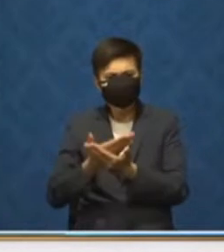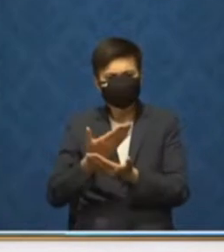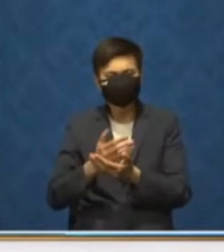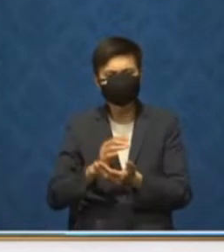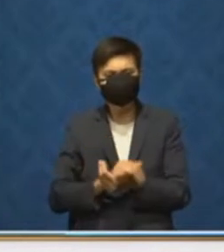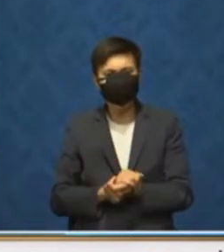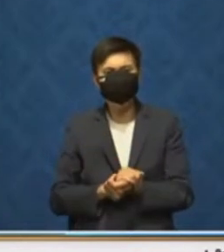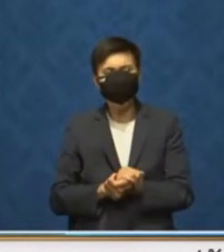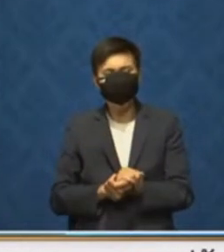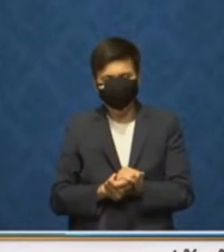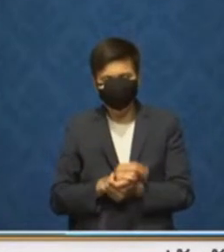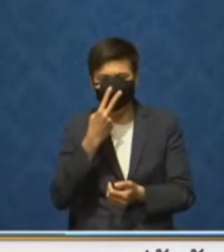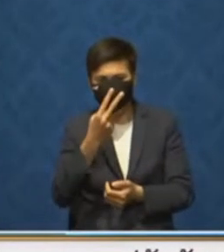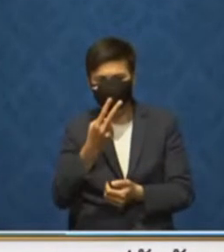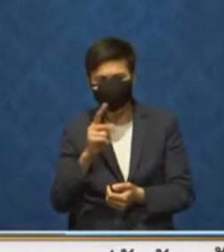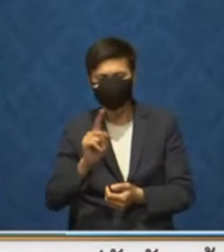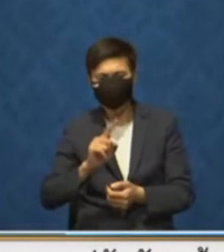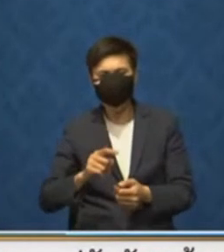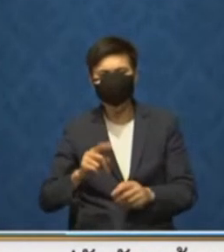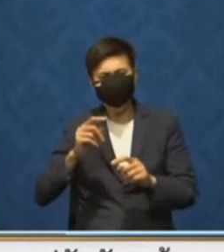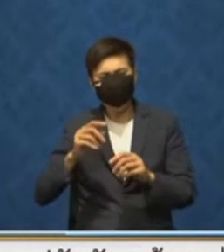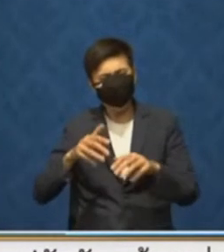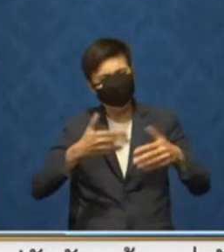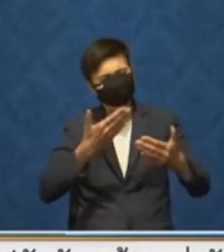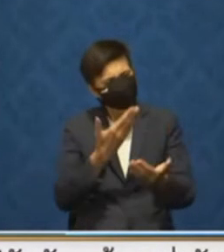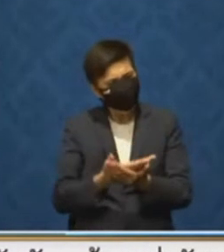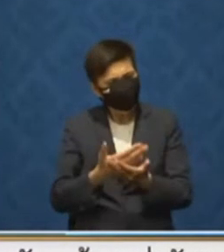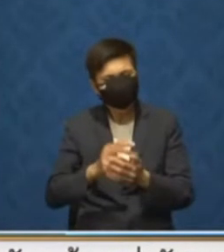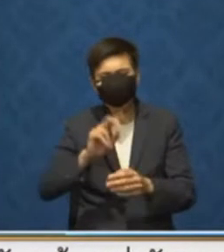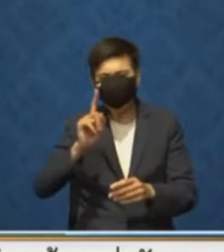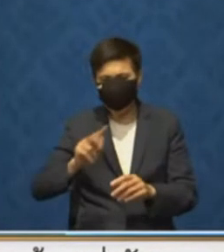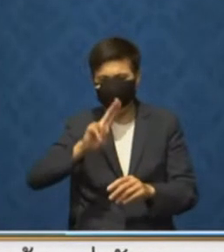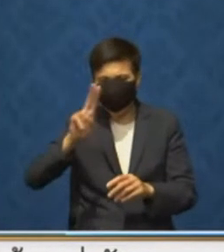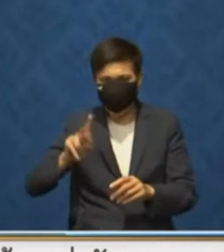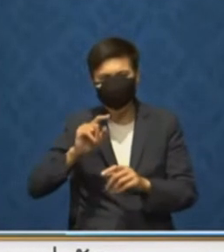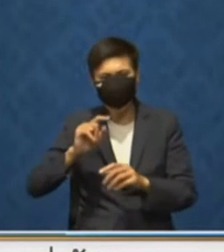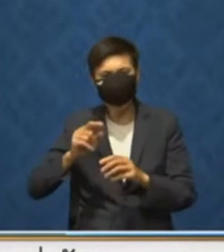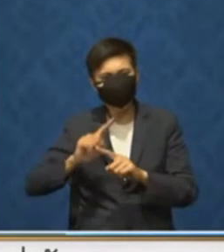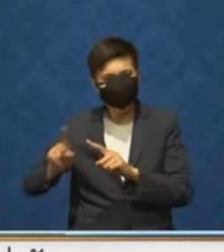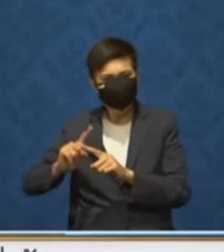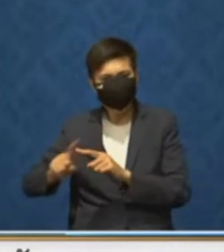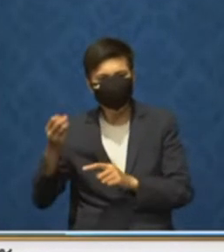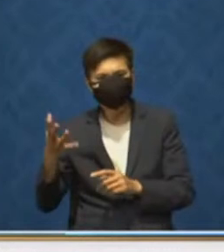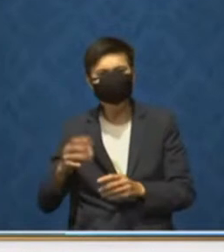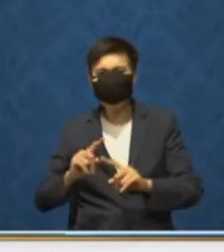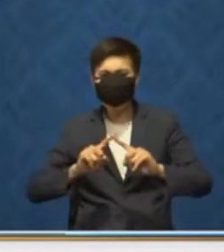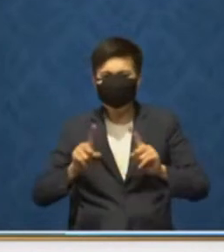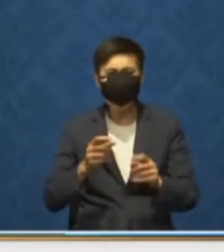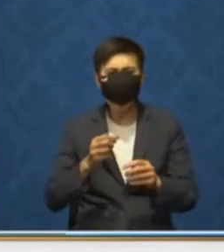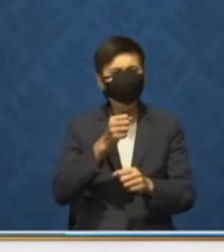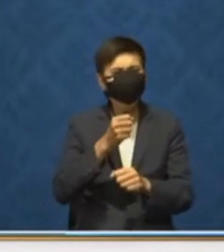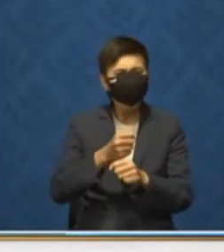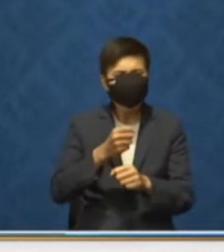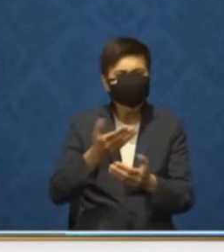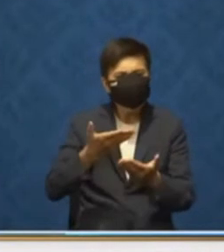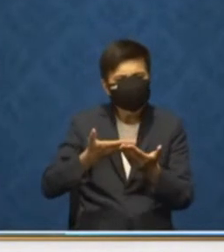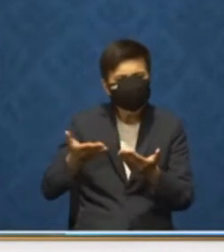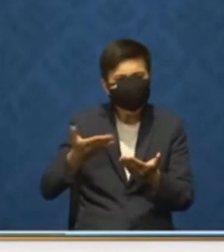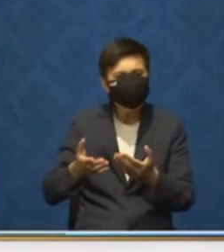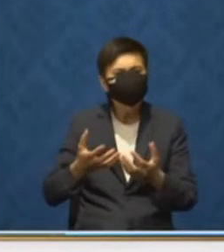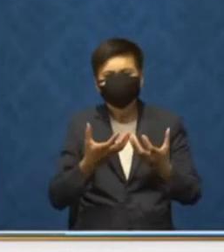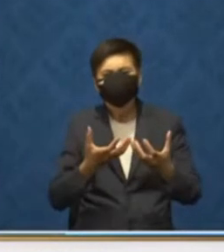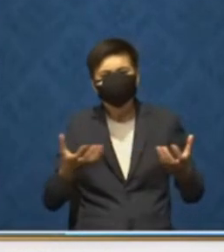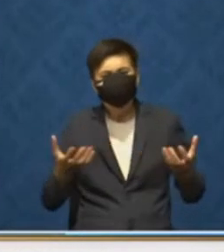ประเทศชาติในลงไปดูแลอีกมากมายแต่ก็คงเงินไปสร้างไปทำให้พวกนี้หมดนะครับโดยไม่จำเป็นต่อไป